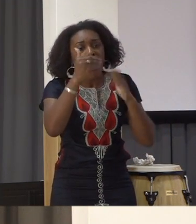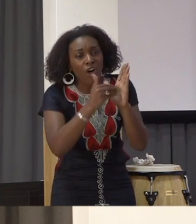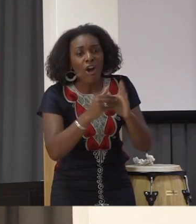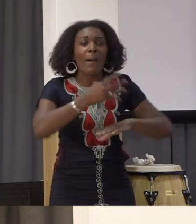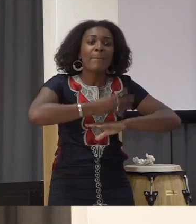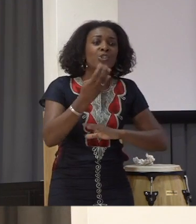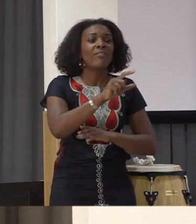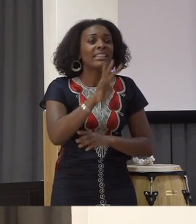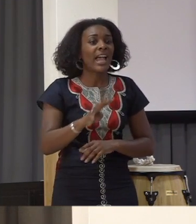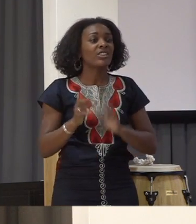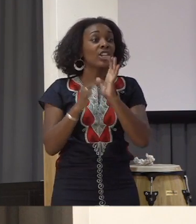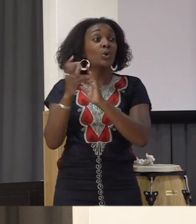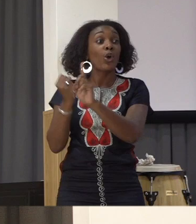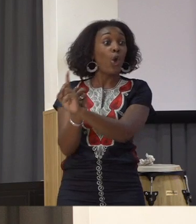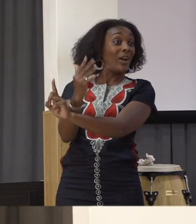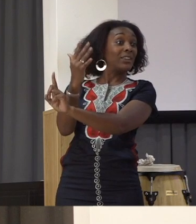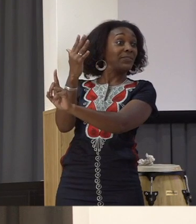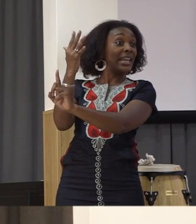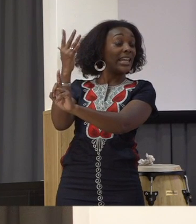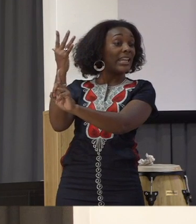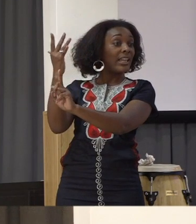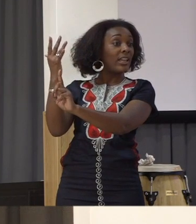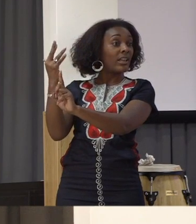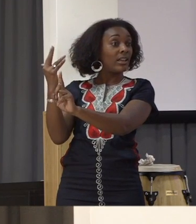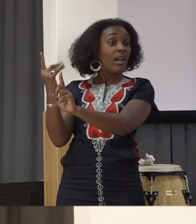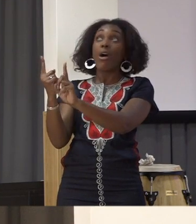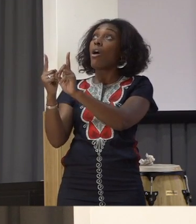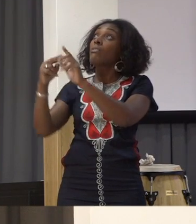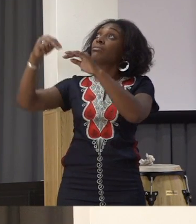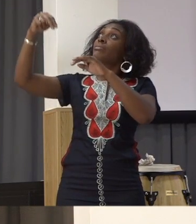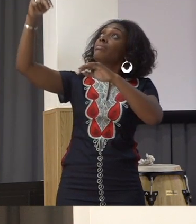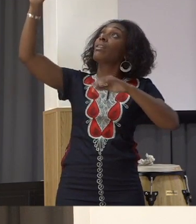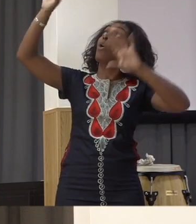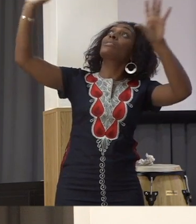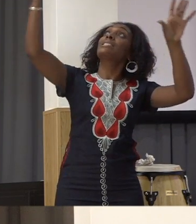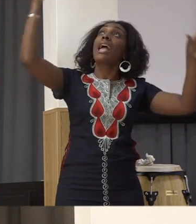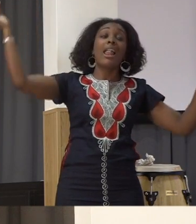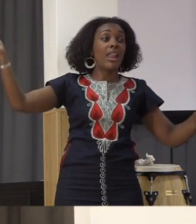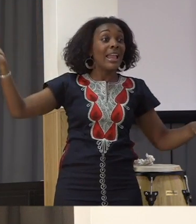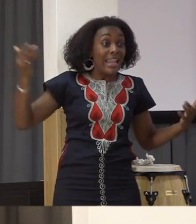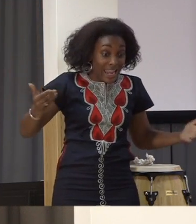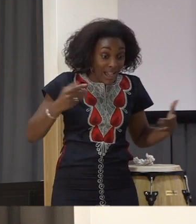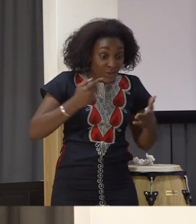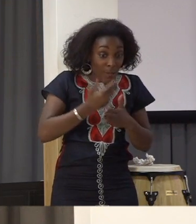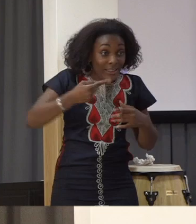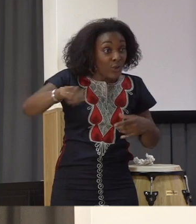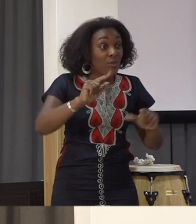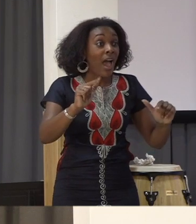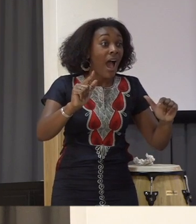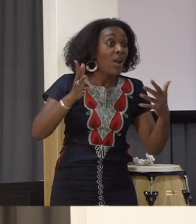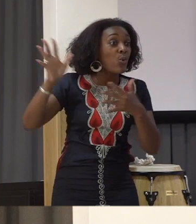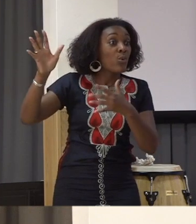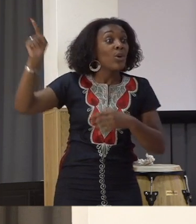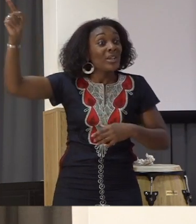est glorifié. Jésus est au ciel et pendant que nous sommes là ce matin, il nous prépare une place dans